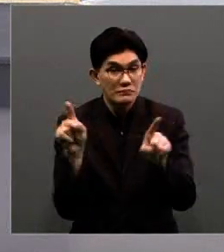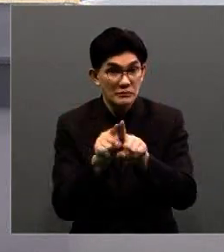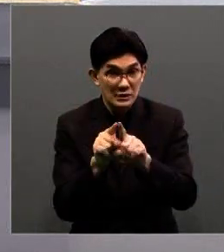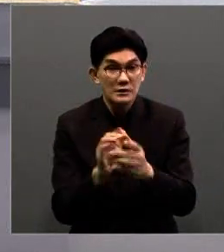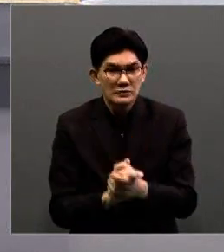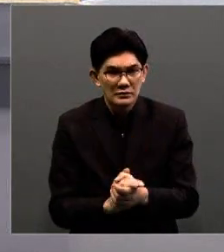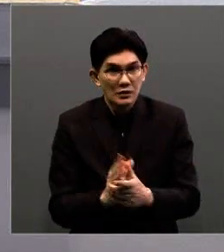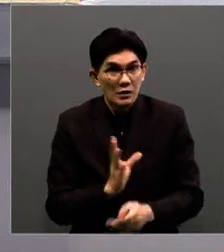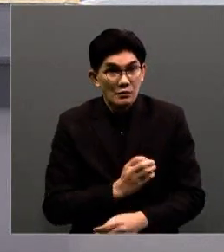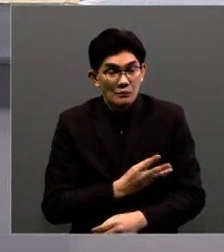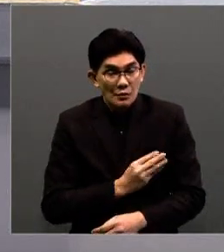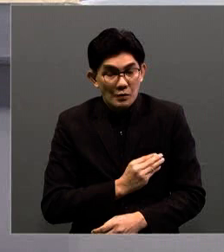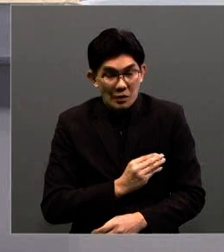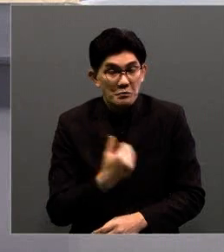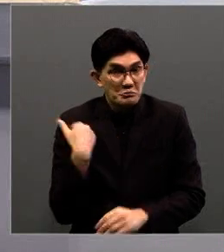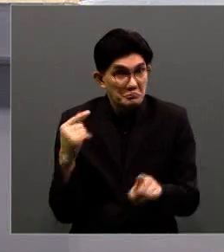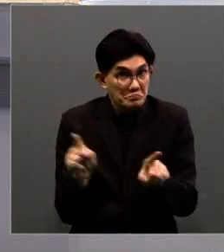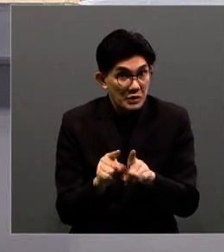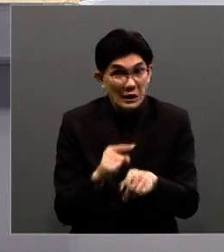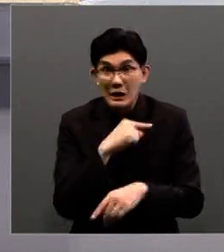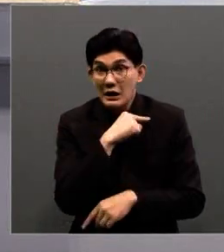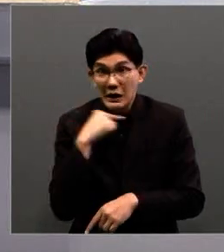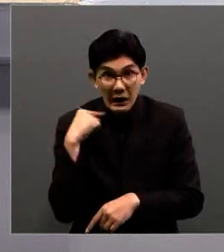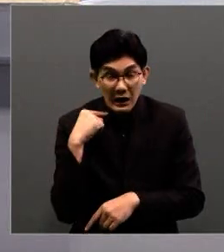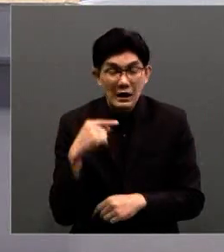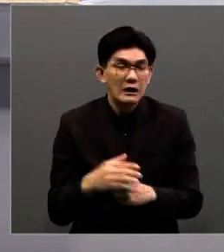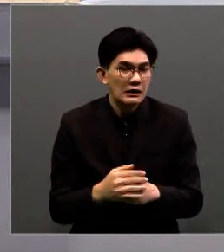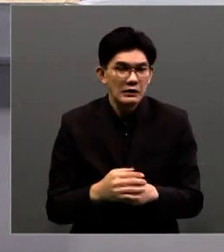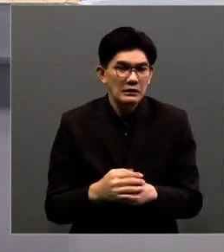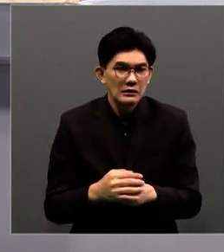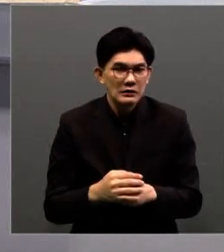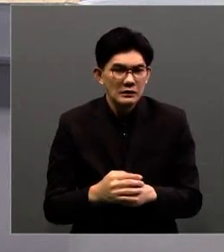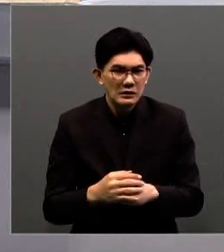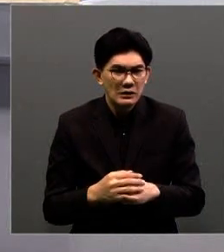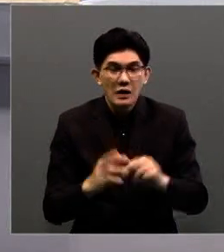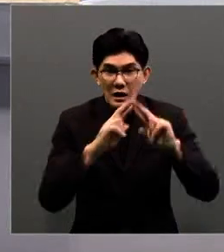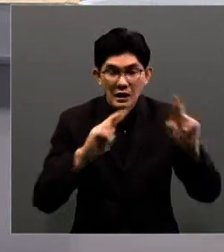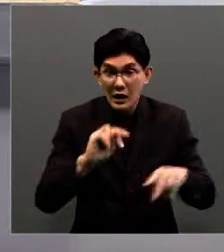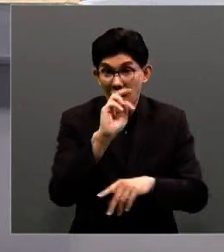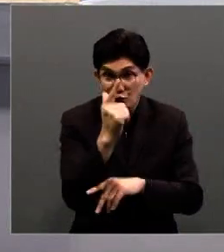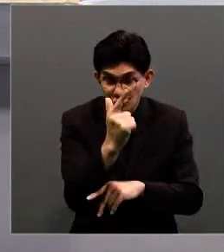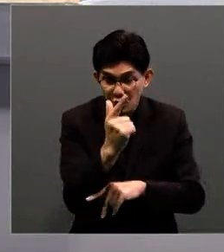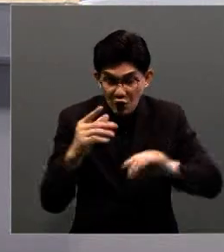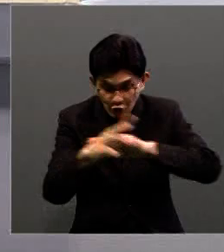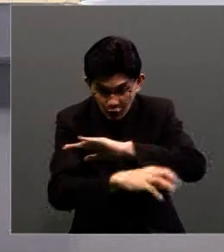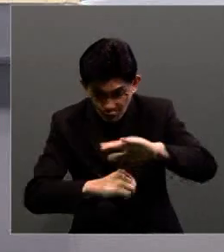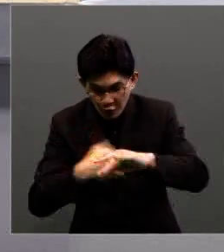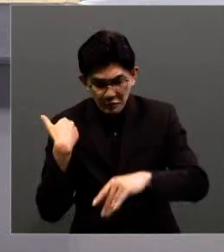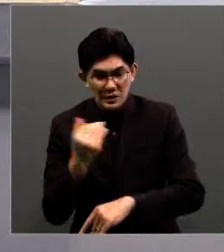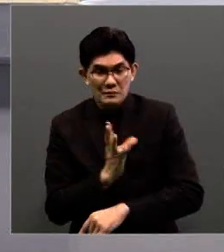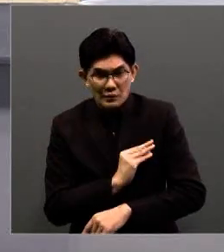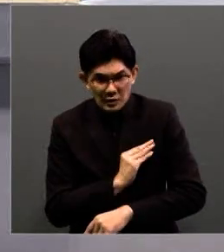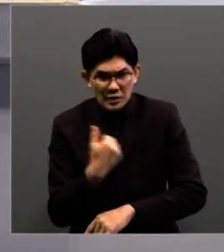หลายคนตกอกตกใจเป็นคดีฆ่าคือเป็นคดีปล้นร้านทองสะเทือนสะเทือนขวัญมากใน